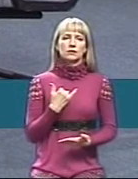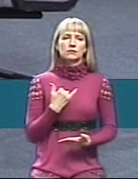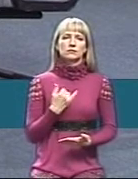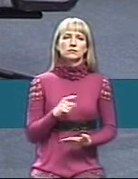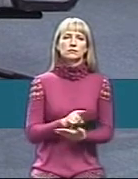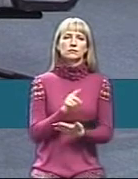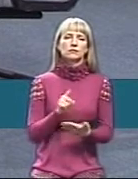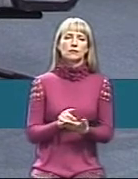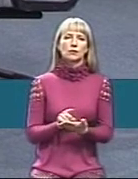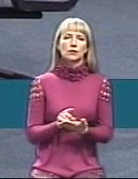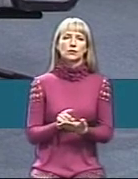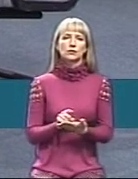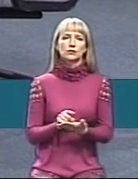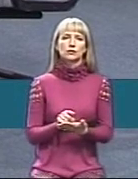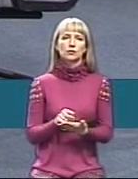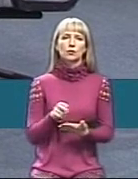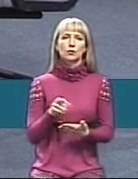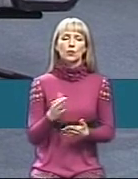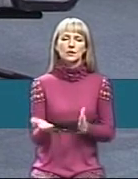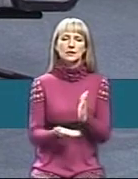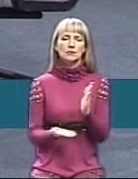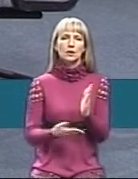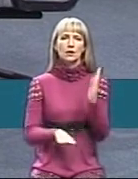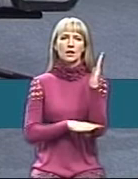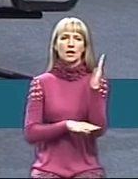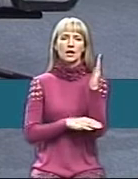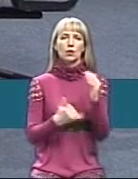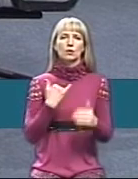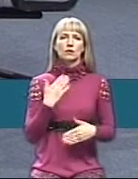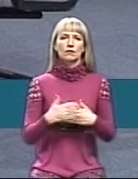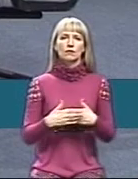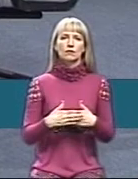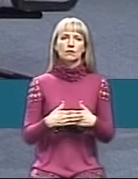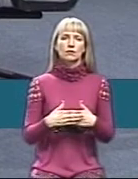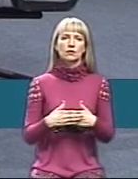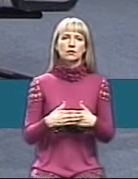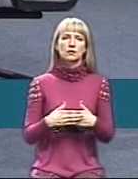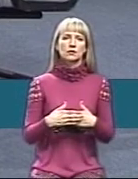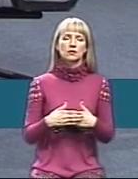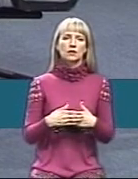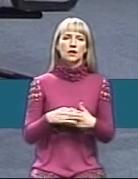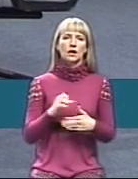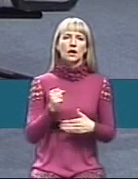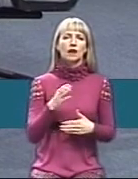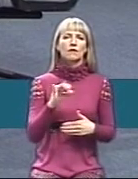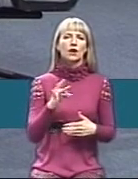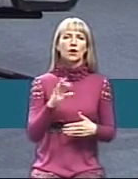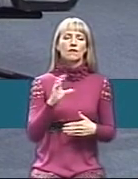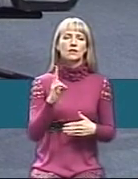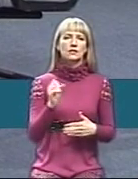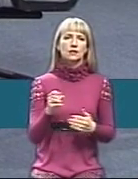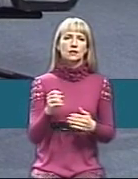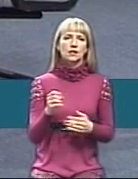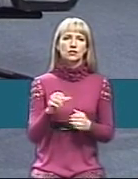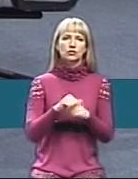У мене вопрос именно по пилу деревьев. У нас возле на Ивановской 16 пилили елку и